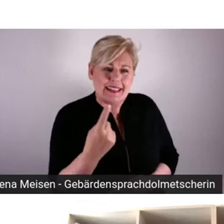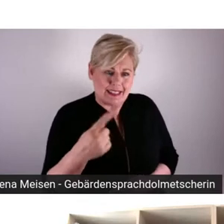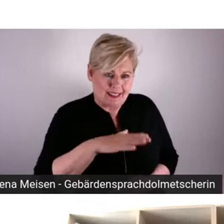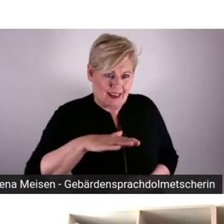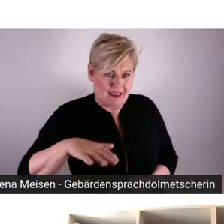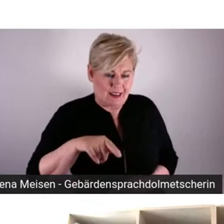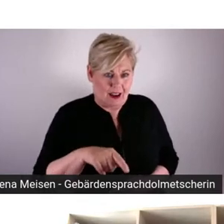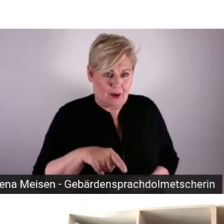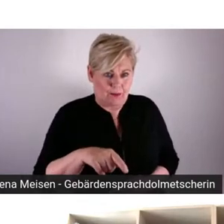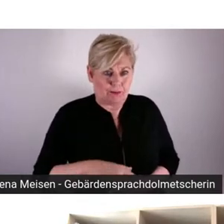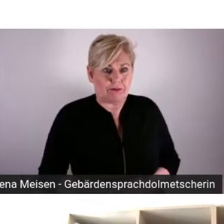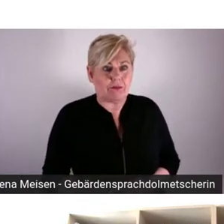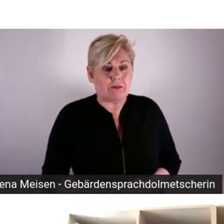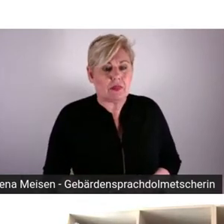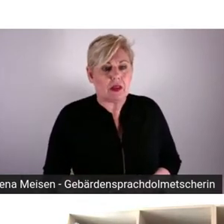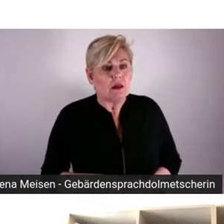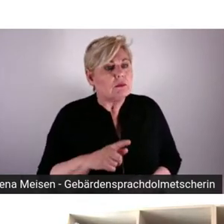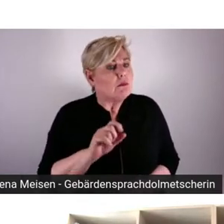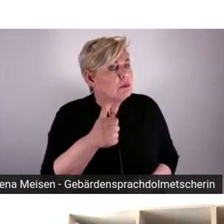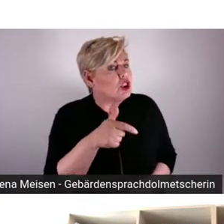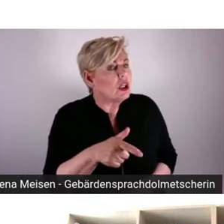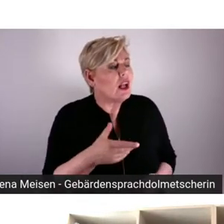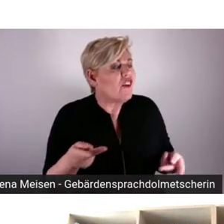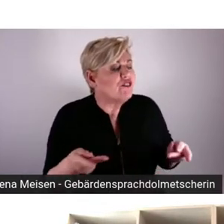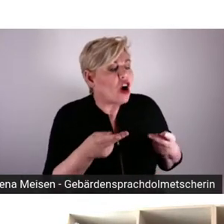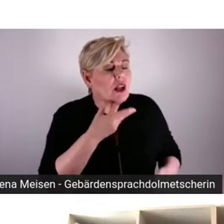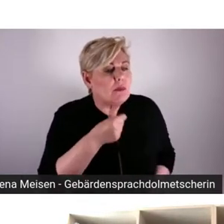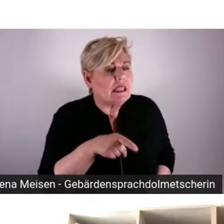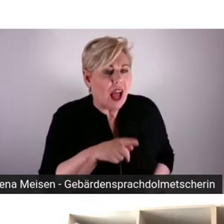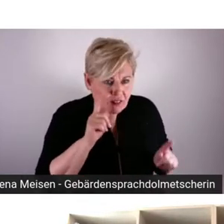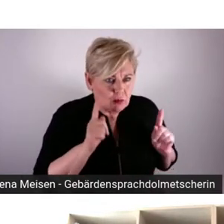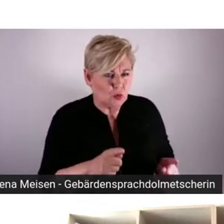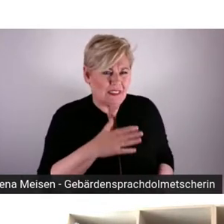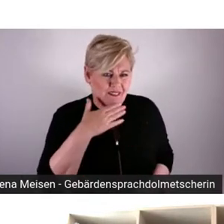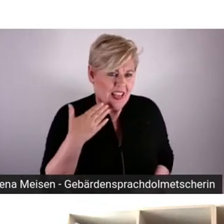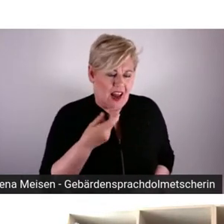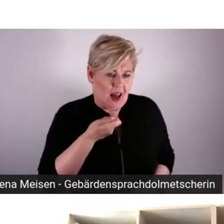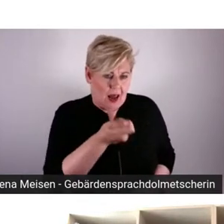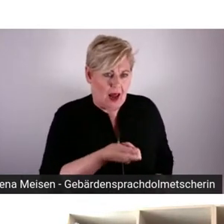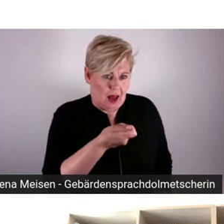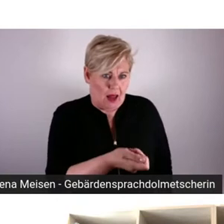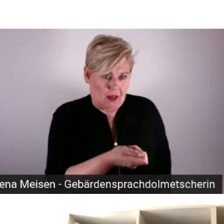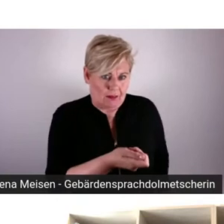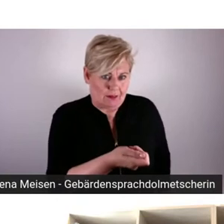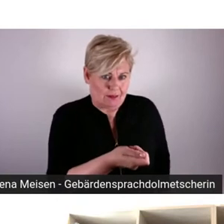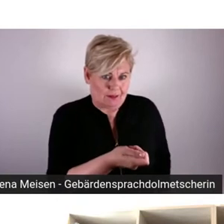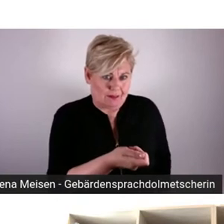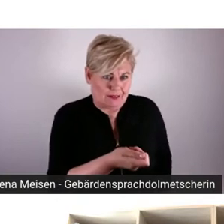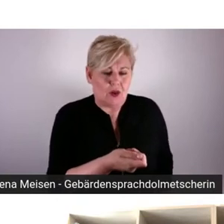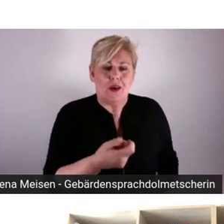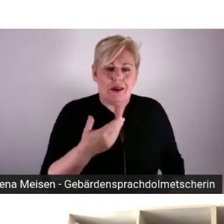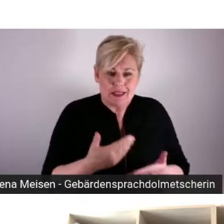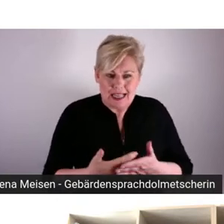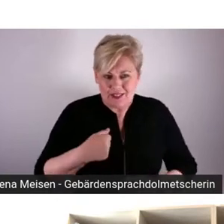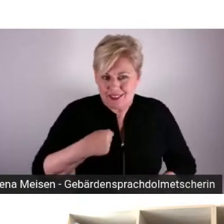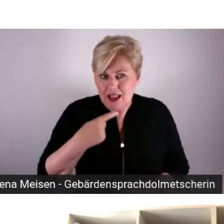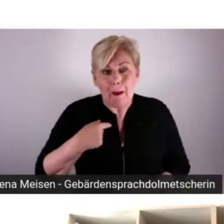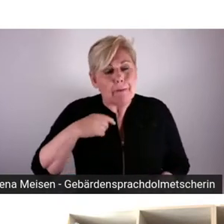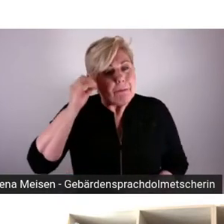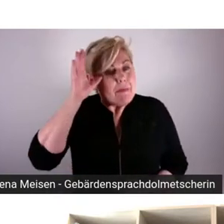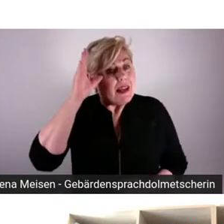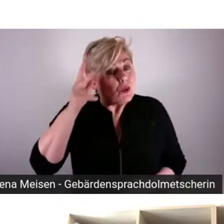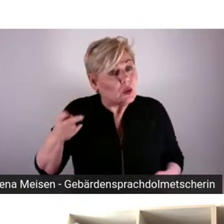besonderen Förderbedarf haben, dort müssen besonders viele Mittel, finanzielle Mittel hinkommen. Und deshalb sagen wir, die Bildungsförderung muss